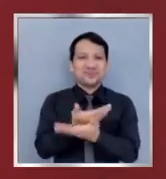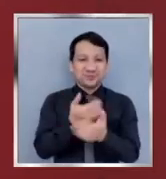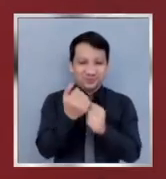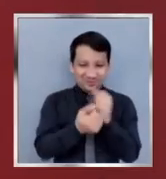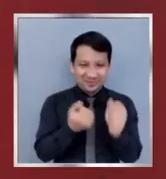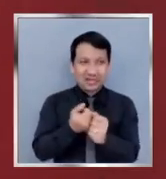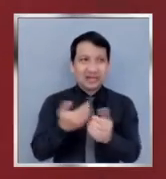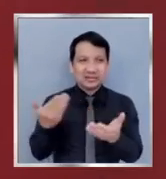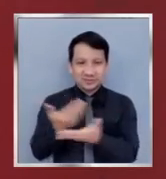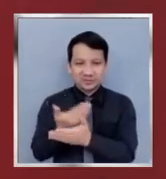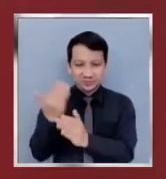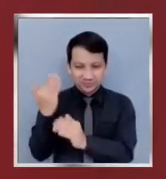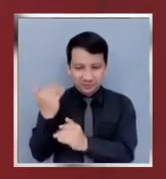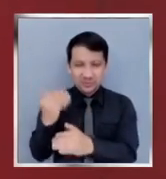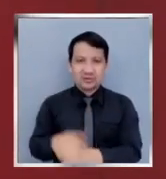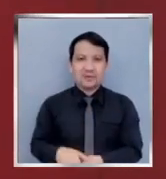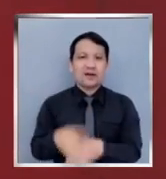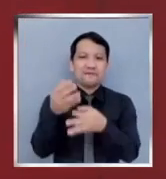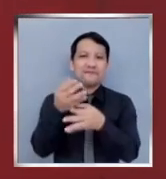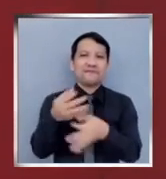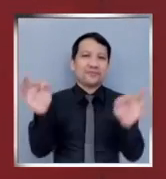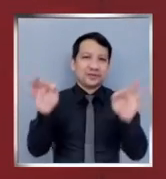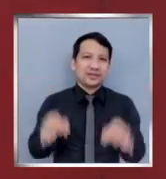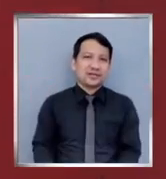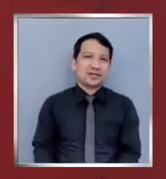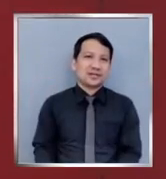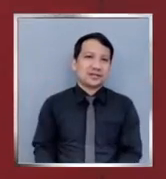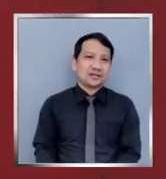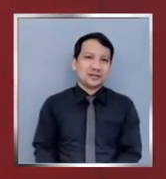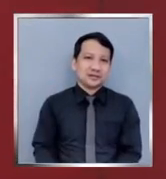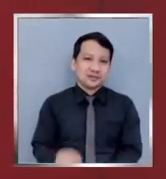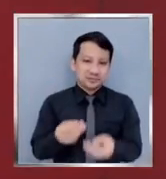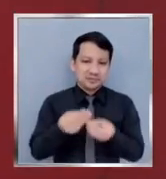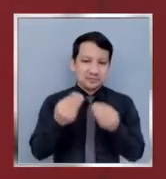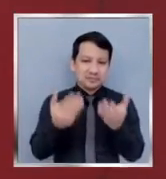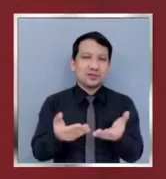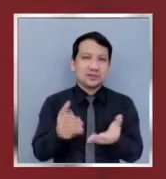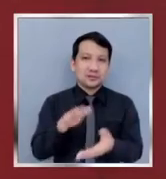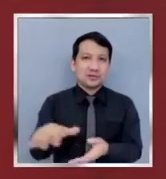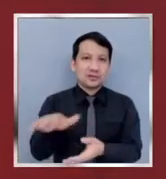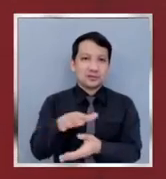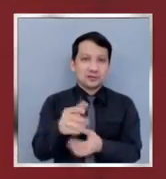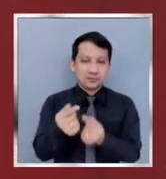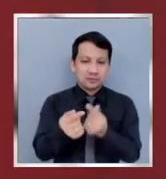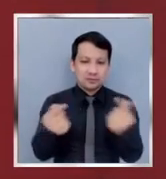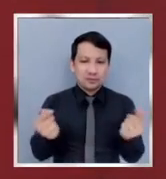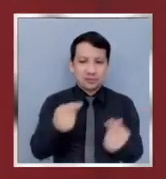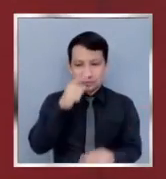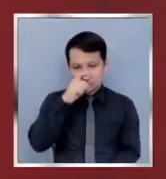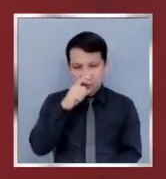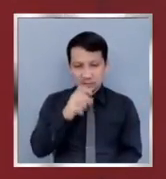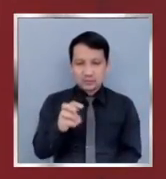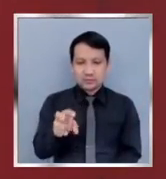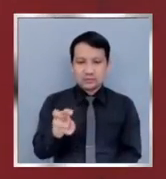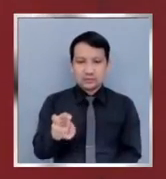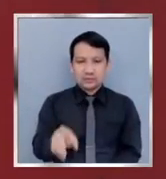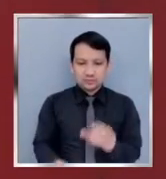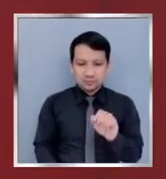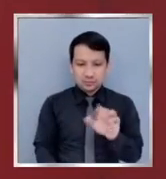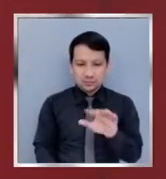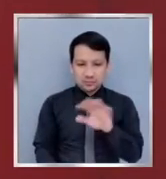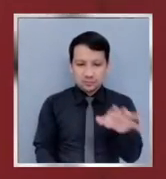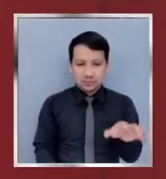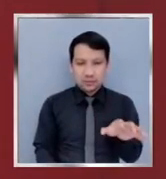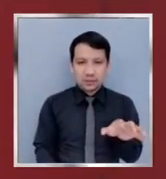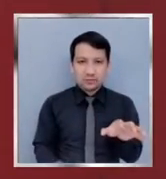Pag-asa. Libreng partial dentures po ang ating handog sa mga kapuso na may edad 16 hanggang 55 years old